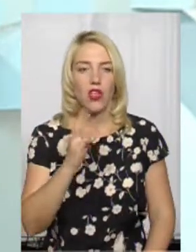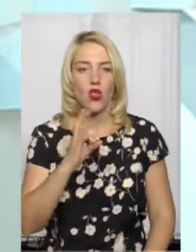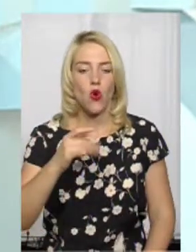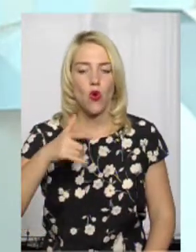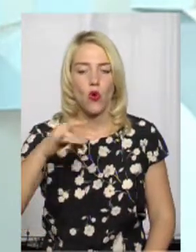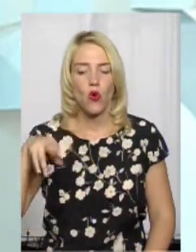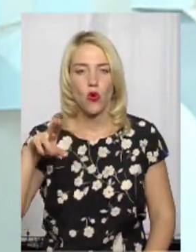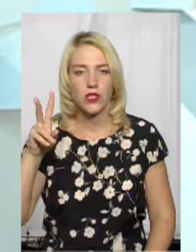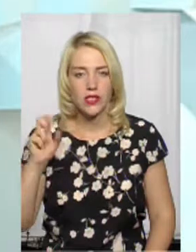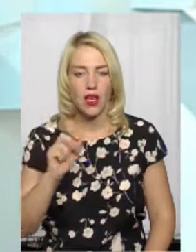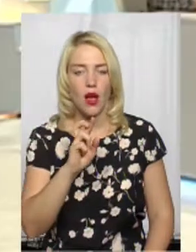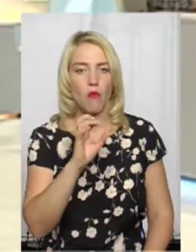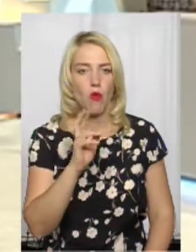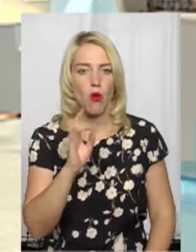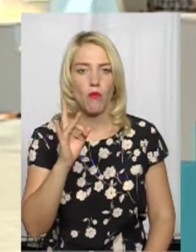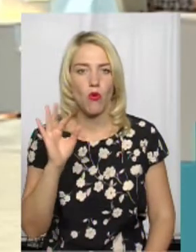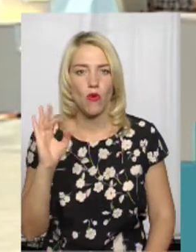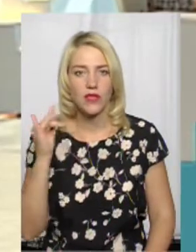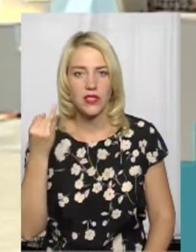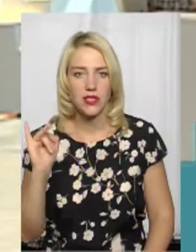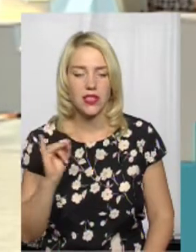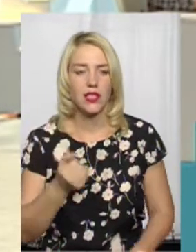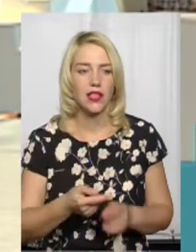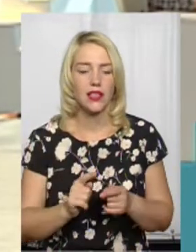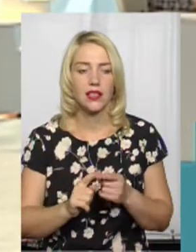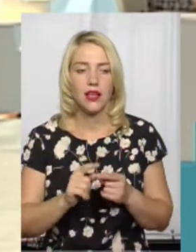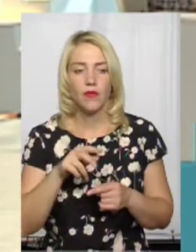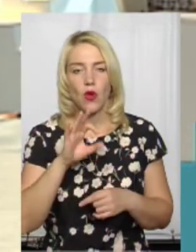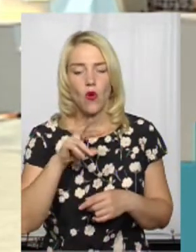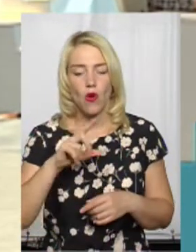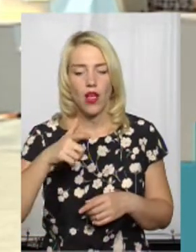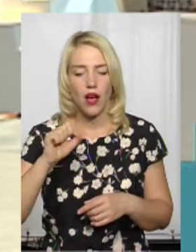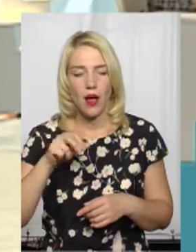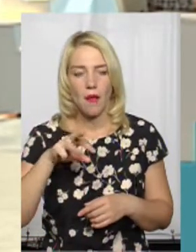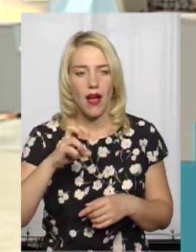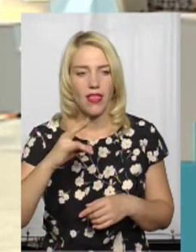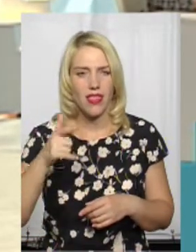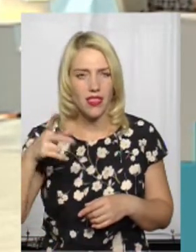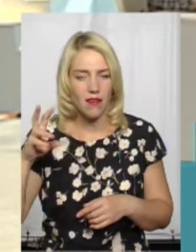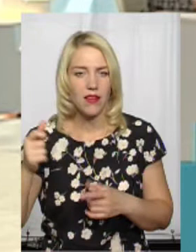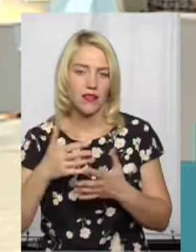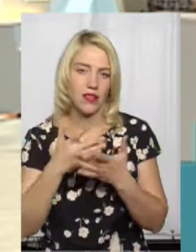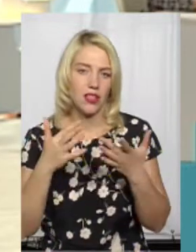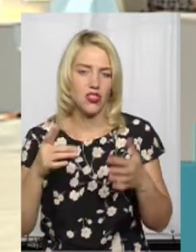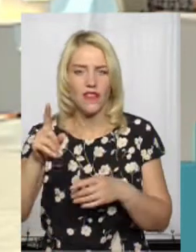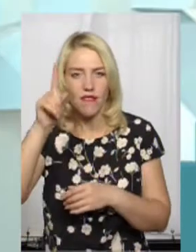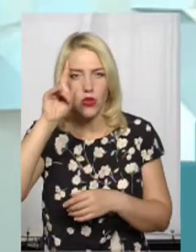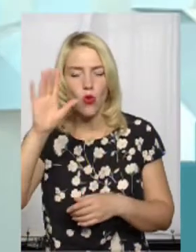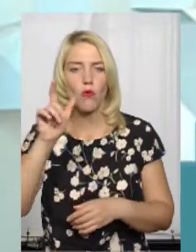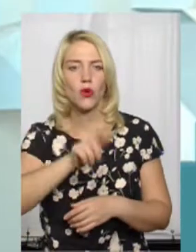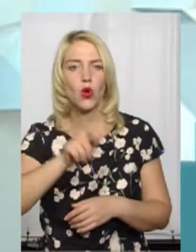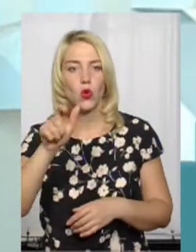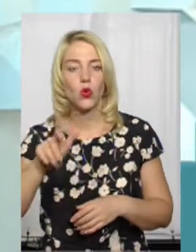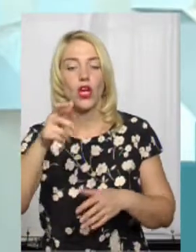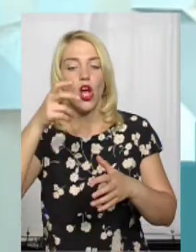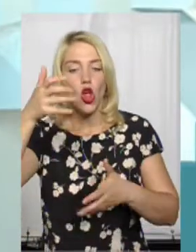Тимур Анатолійович Бобровський, Антон Олексійович Корвін-Піотровський, пані Ольга Манігда, ну і багато відомих людей в